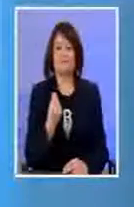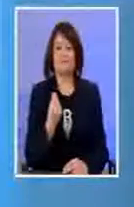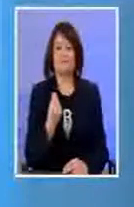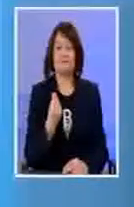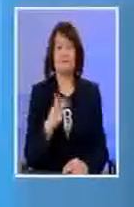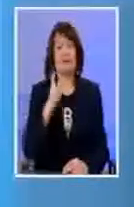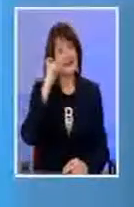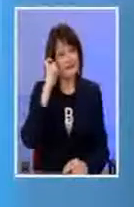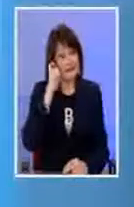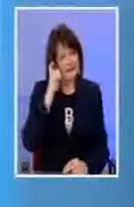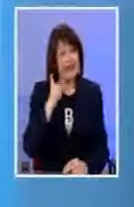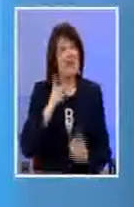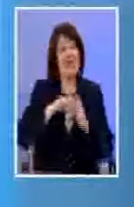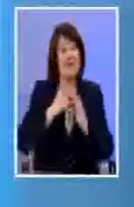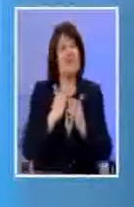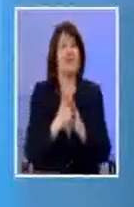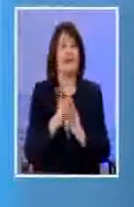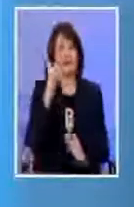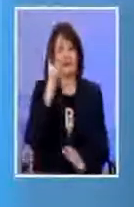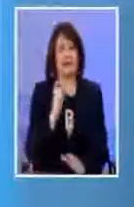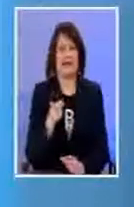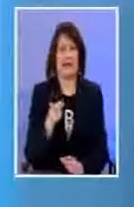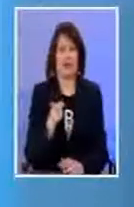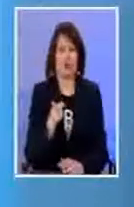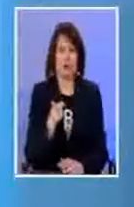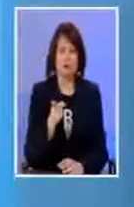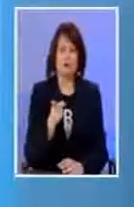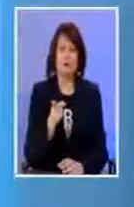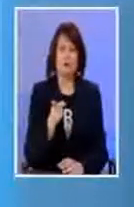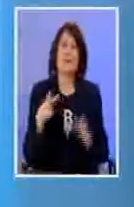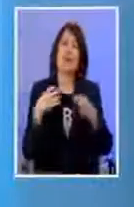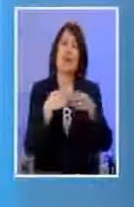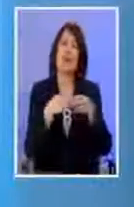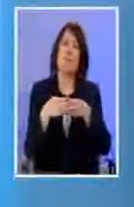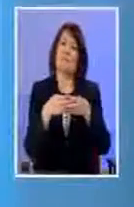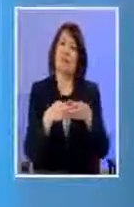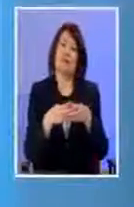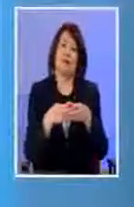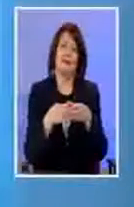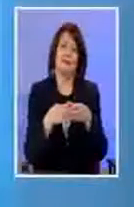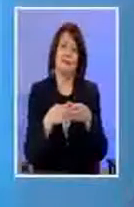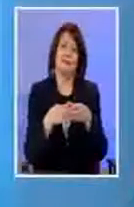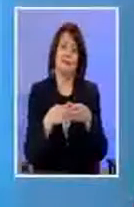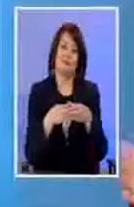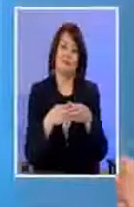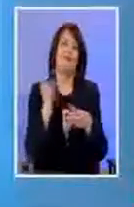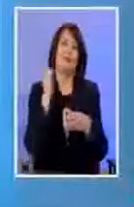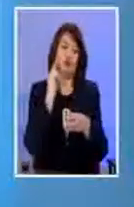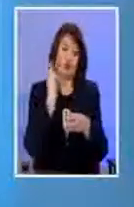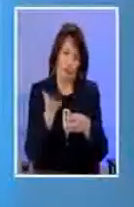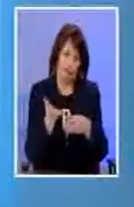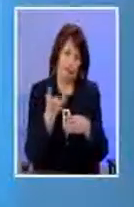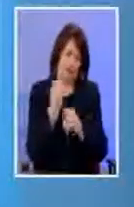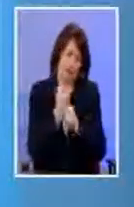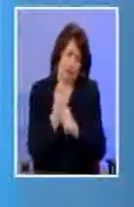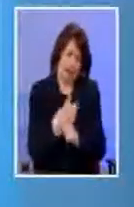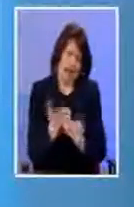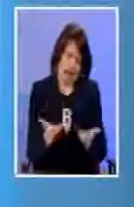σκέφτεται και πόσο ενδιαφέρεται για την ομάδα με την οποία ασχολείται και